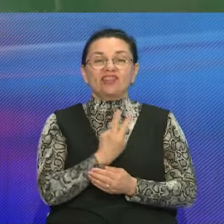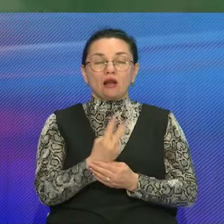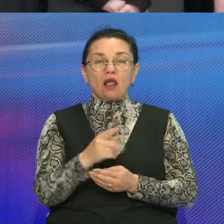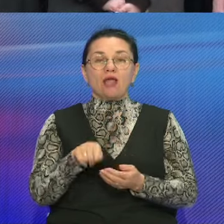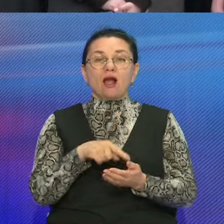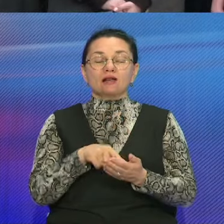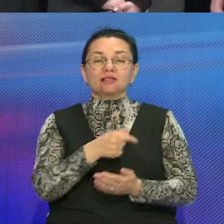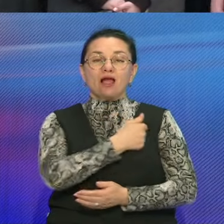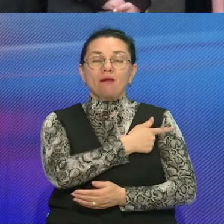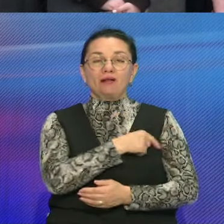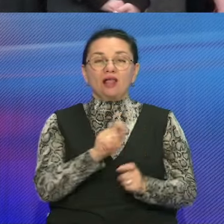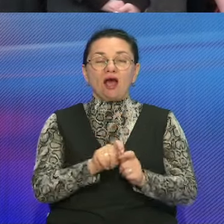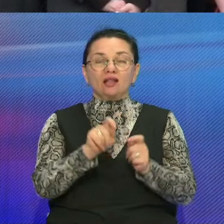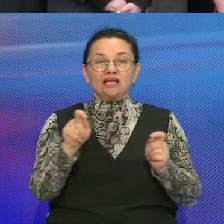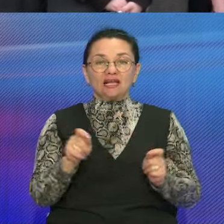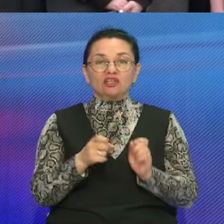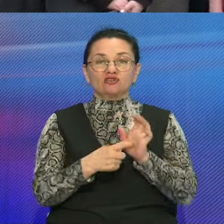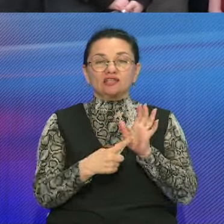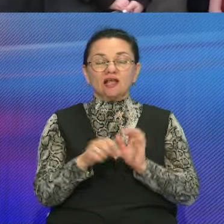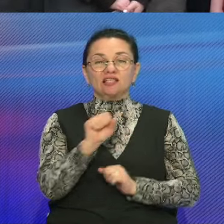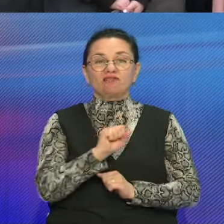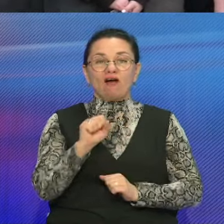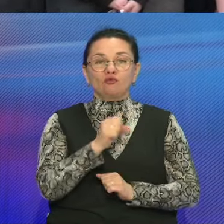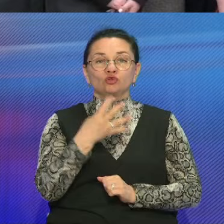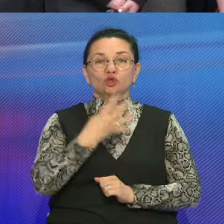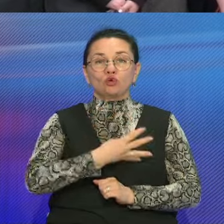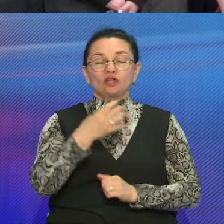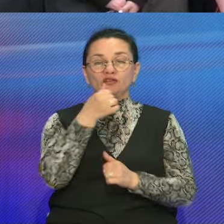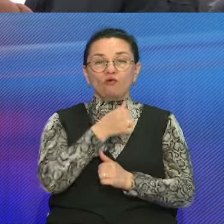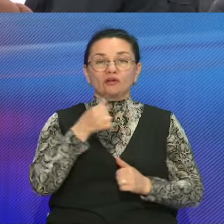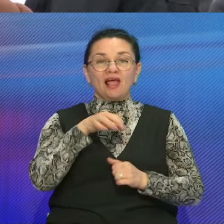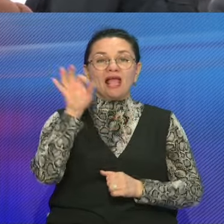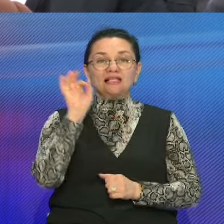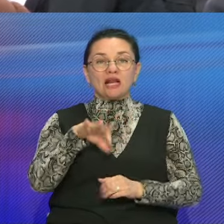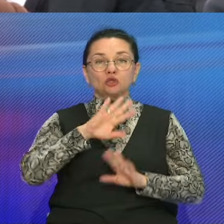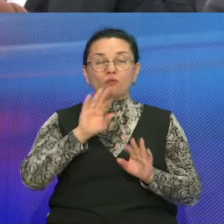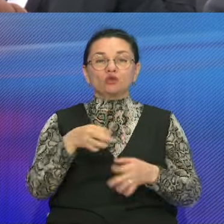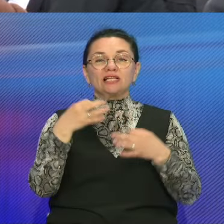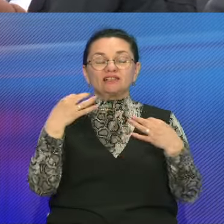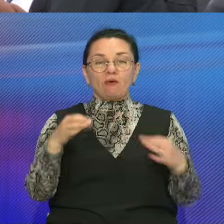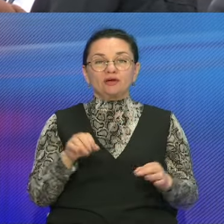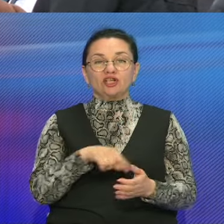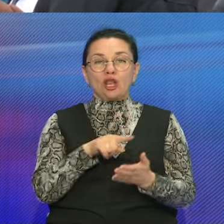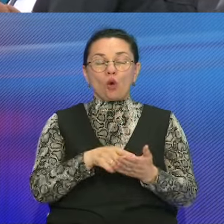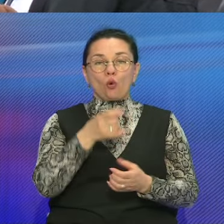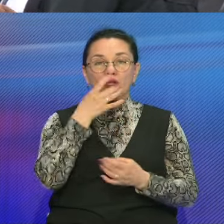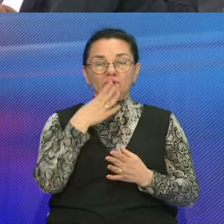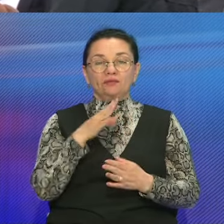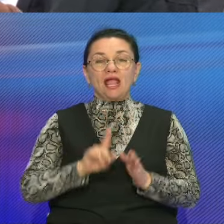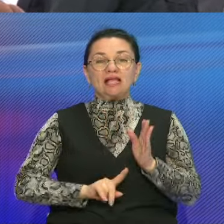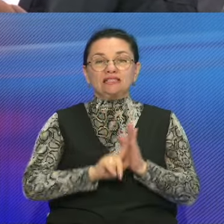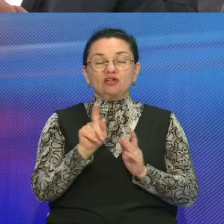открыта 16 августа 1944 года, сразу после освобождения города Гродно. Первоначально она открывалась в